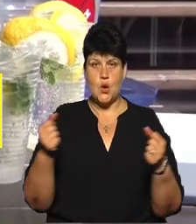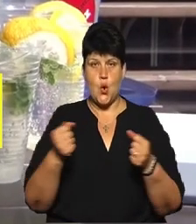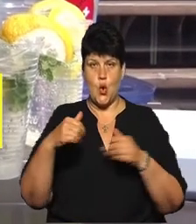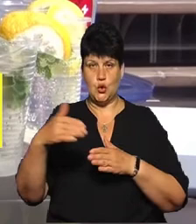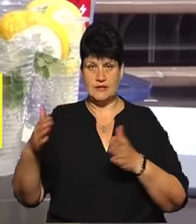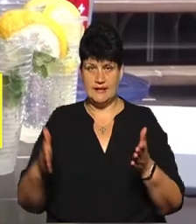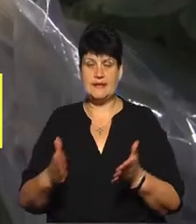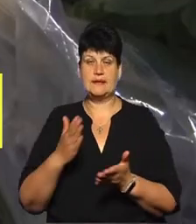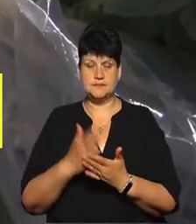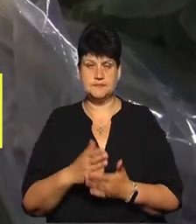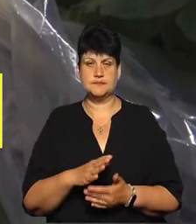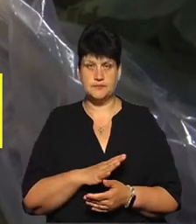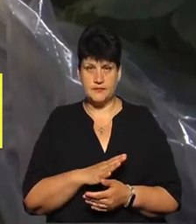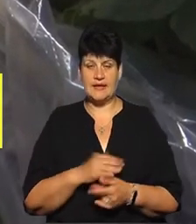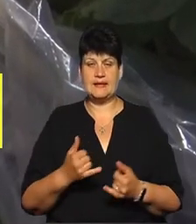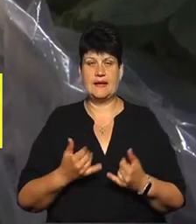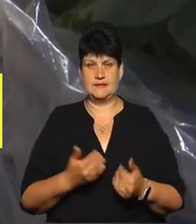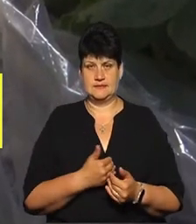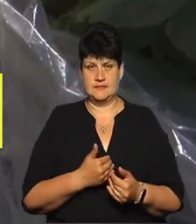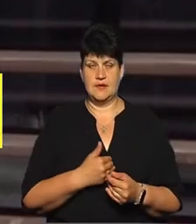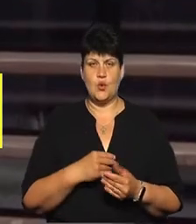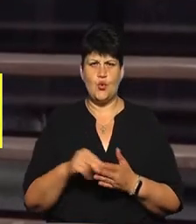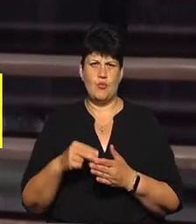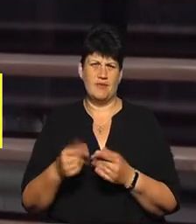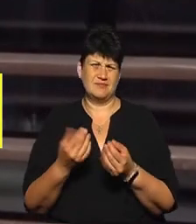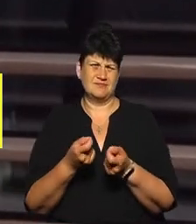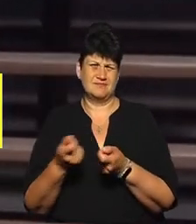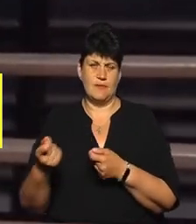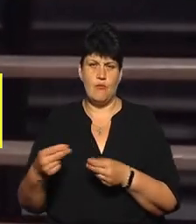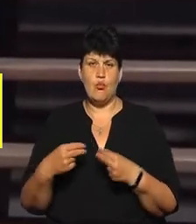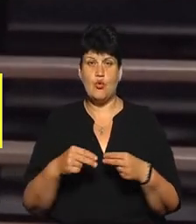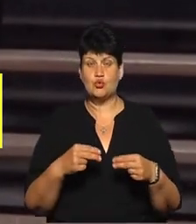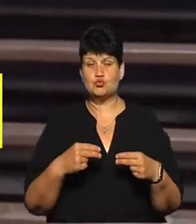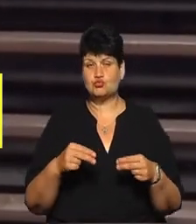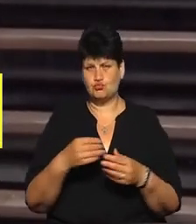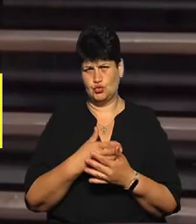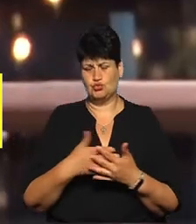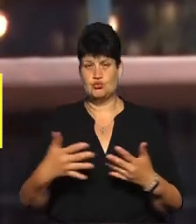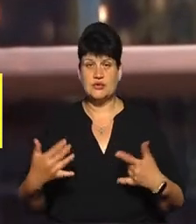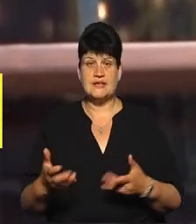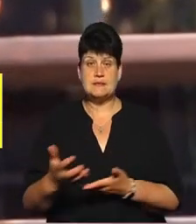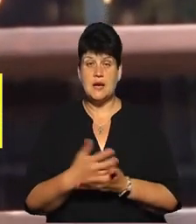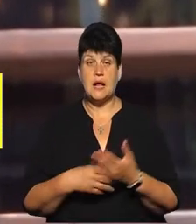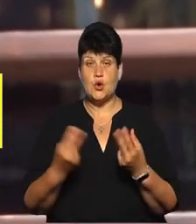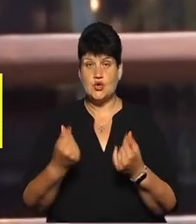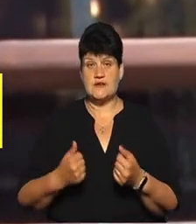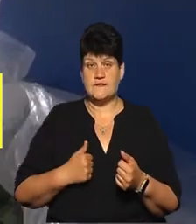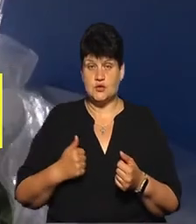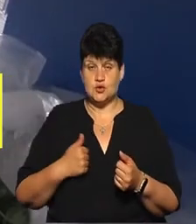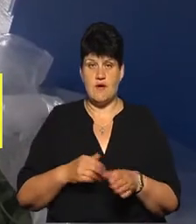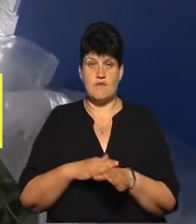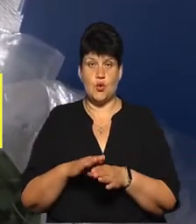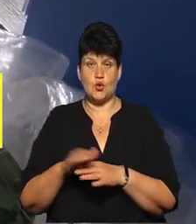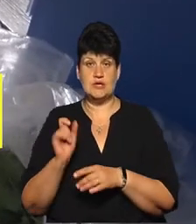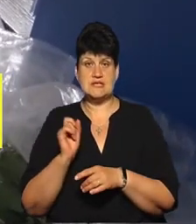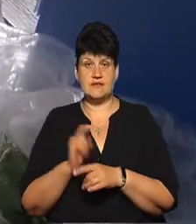мав. Денис каже, для ініціативи купив лише деякі продукти. Таким чином хлопець не лише збирає гроші для військових, але й виконує завдання з